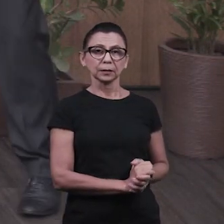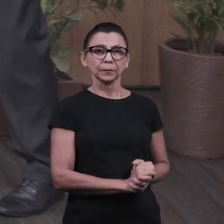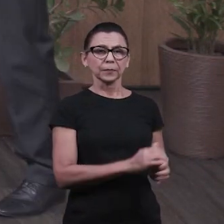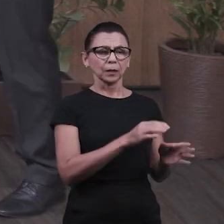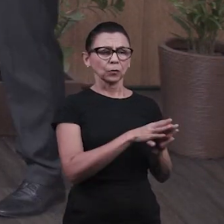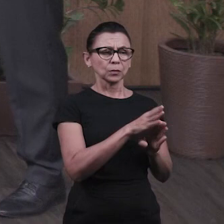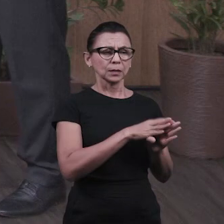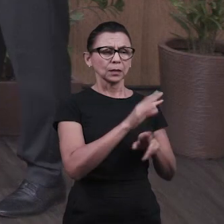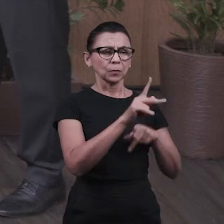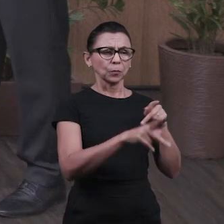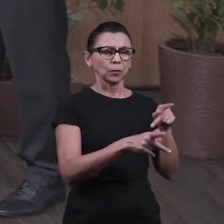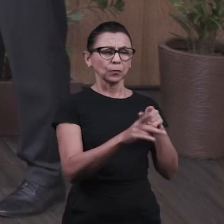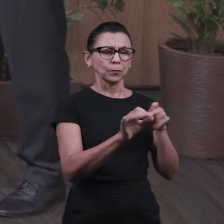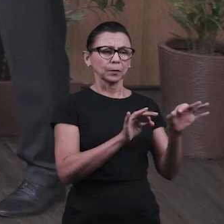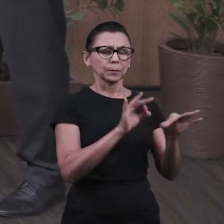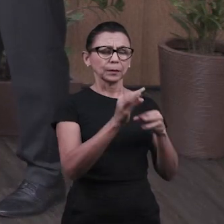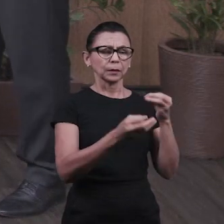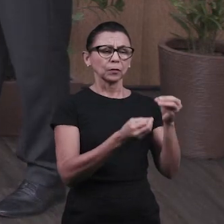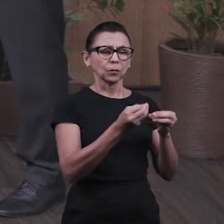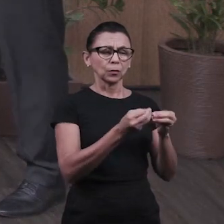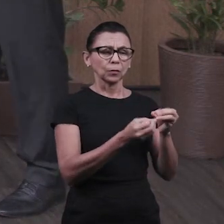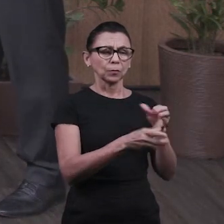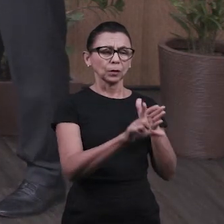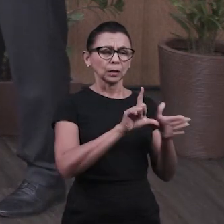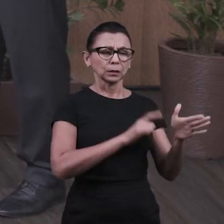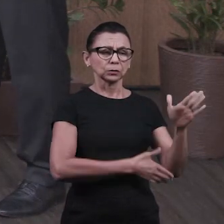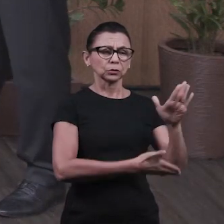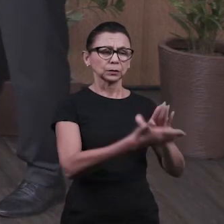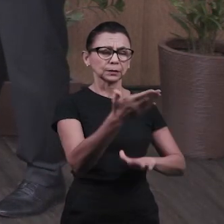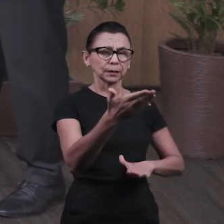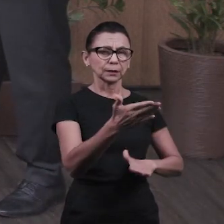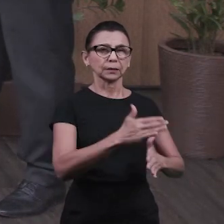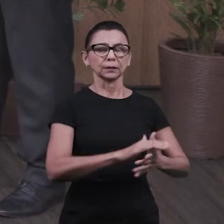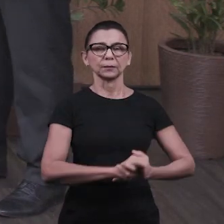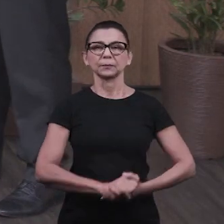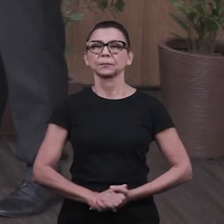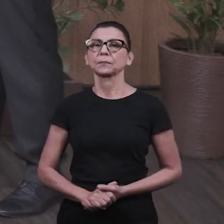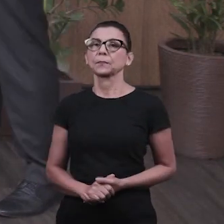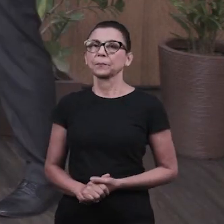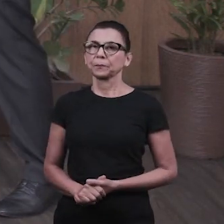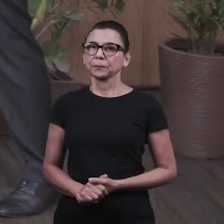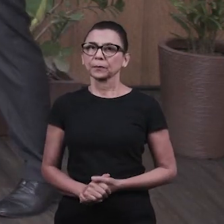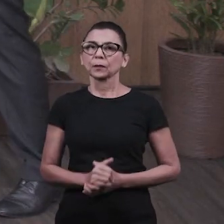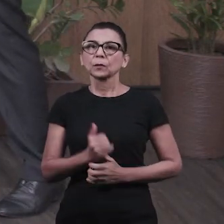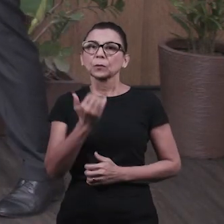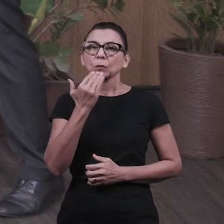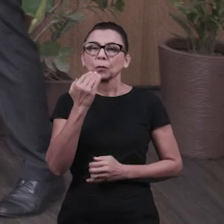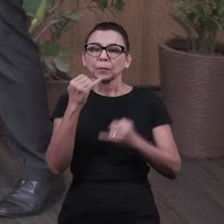les pains sans levain et avec des herbes amères.